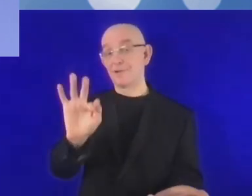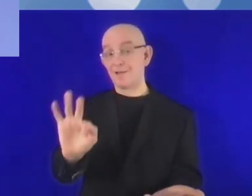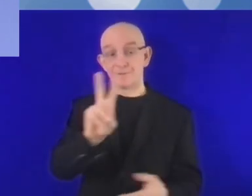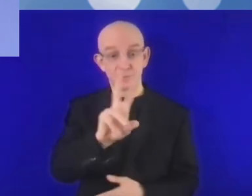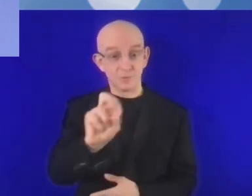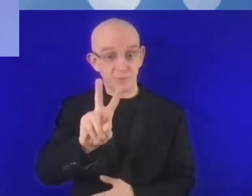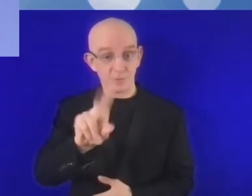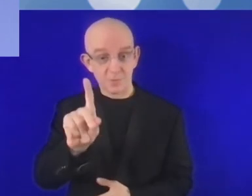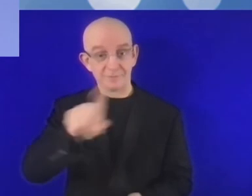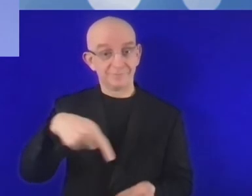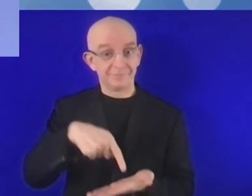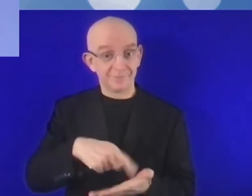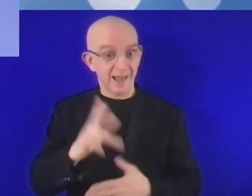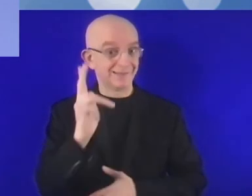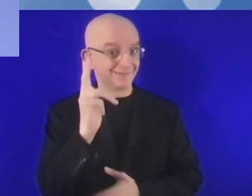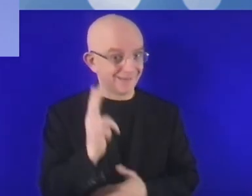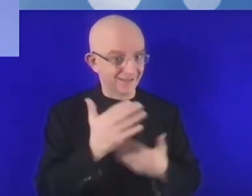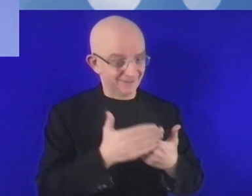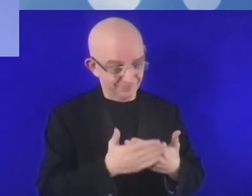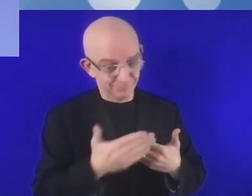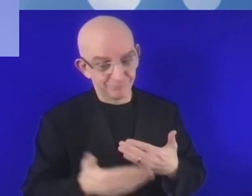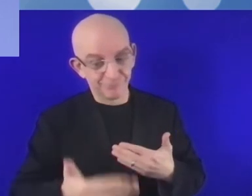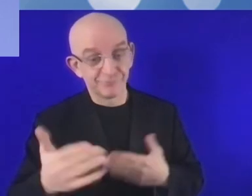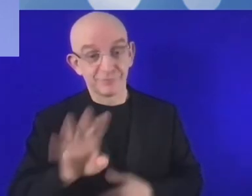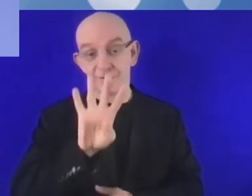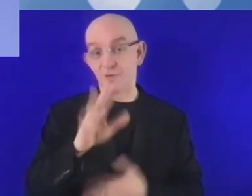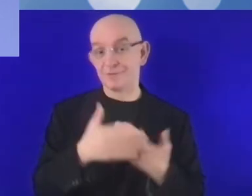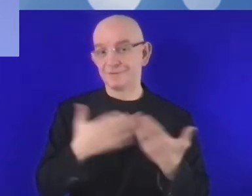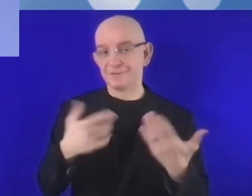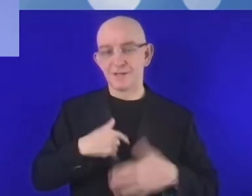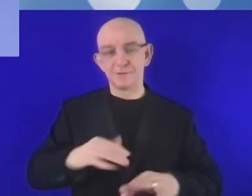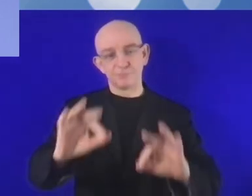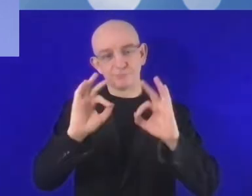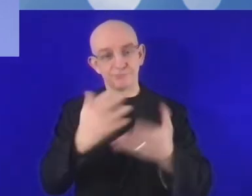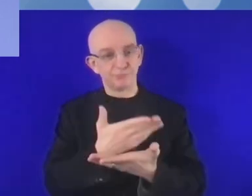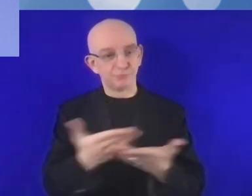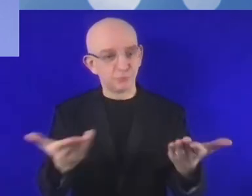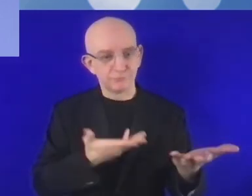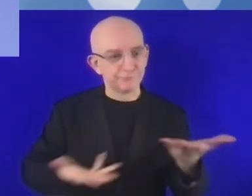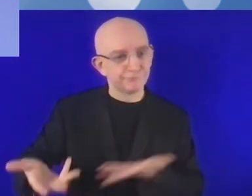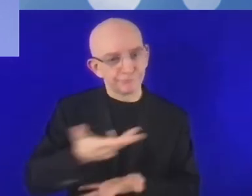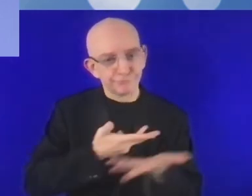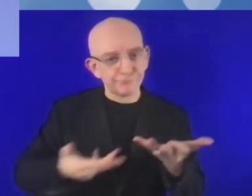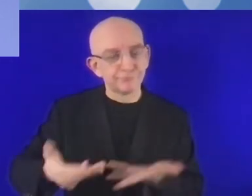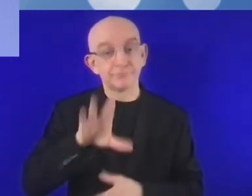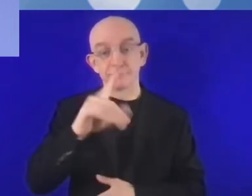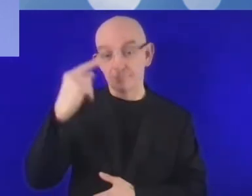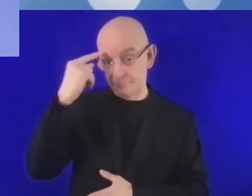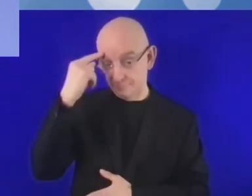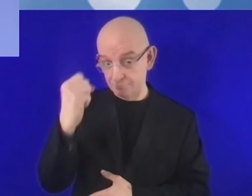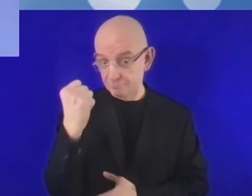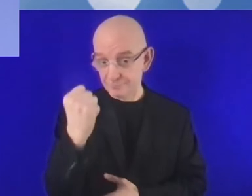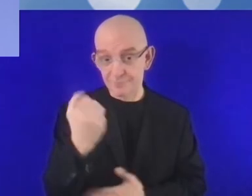لمنتدى الحوكمة، حوكمة الإنترنت تحت رعاية هيئة الأمم المتحدة في مدينة كاتوفيتسا.